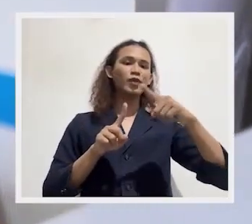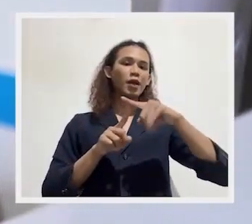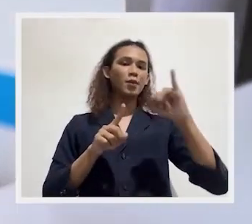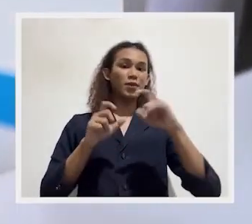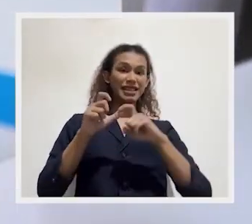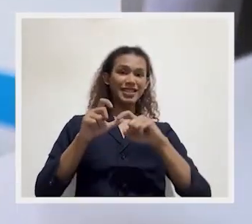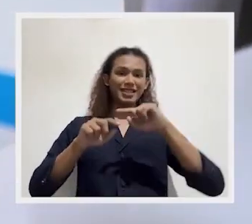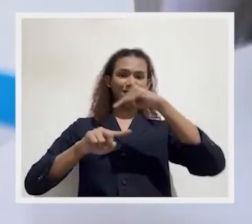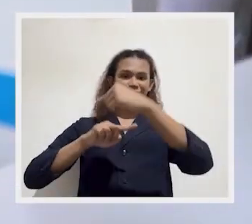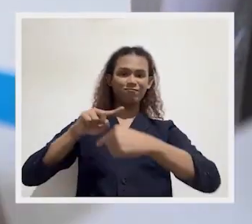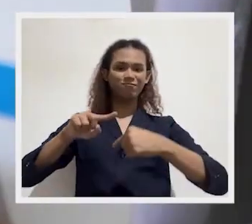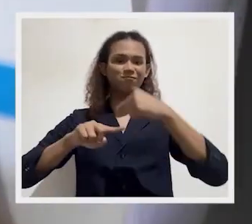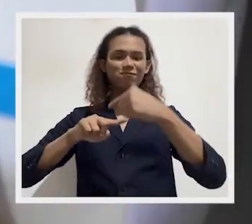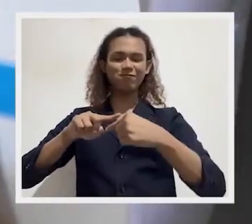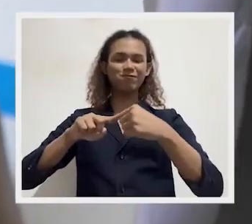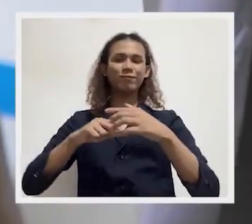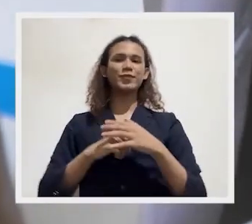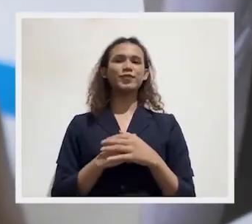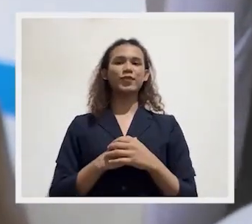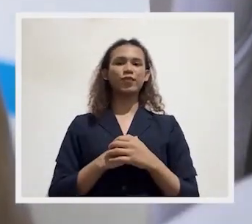diameter terbesar.